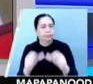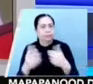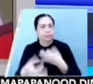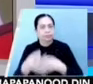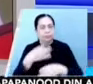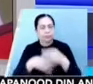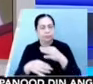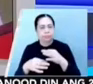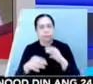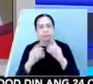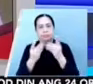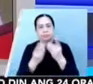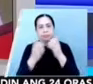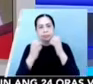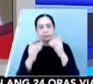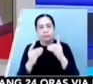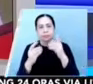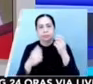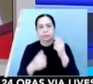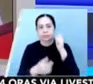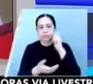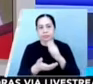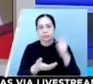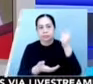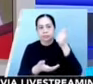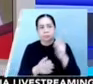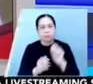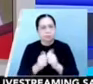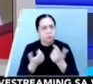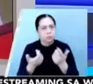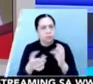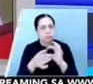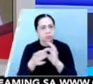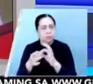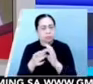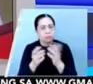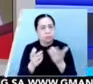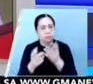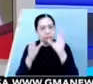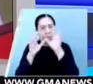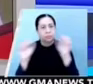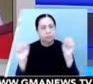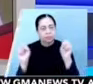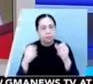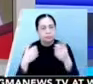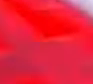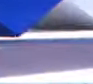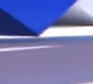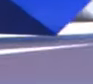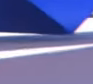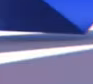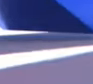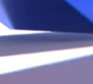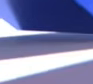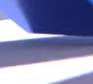Education Secretary. Sinagot niya rin kung kumusta ang ugnayan nila ngayon ng Pangulo. Nakatutok si Marisol Abdurrahman.